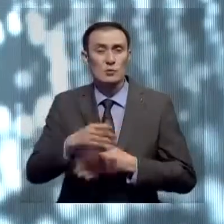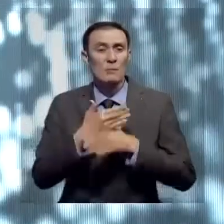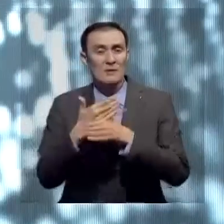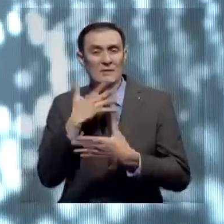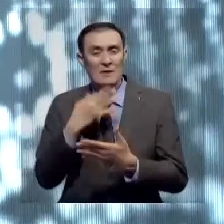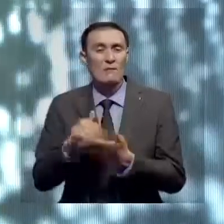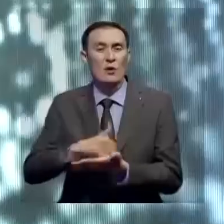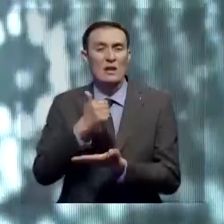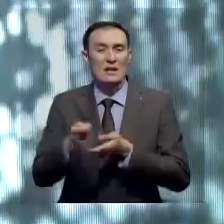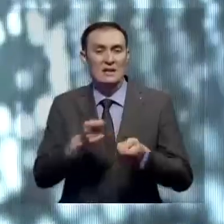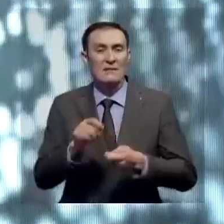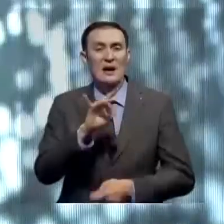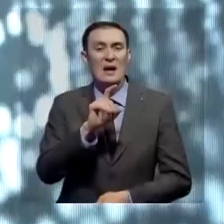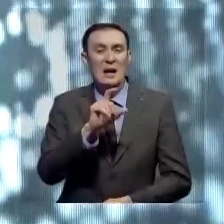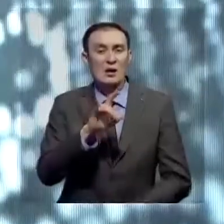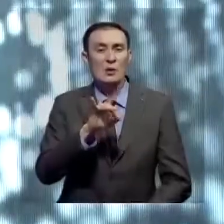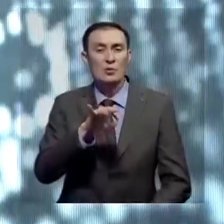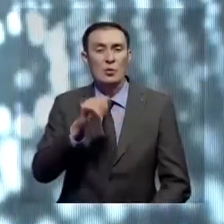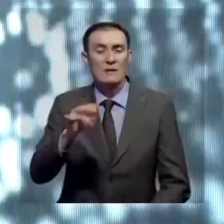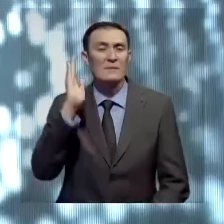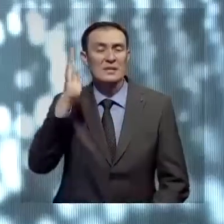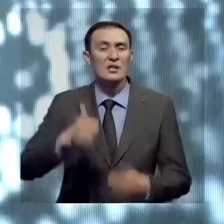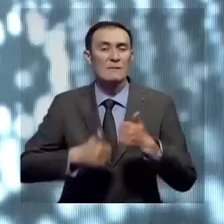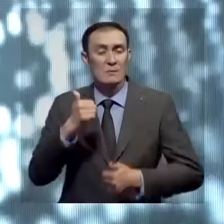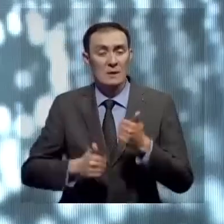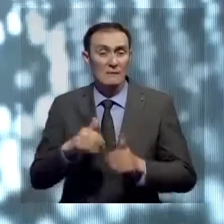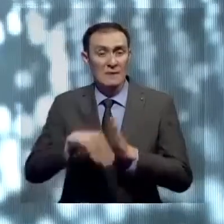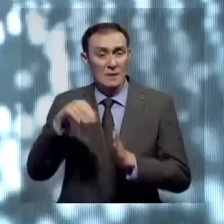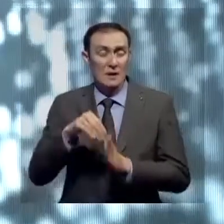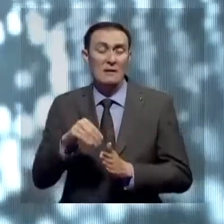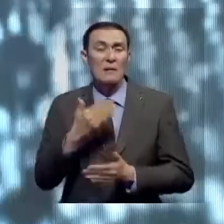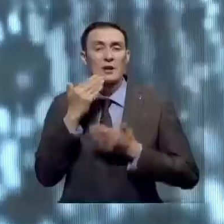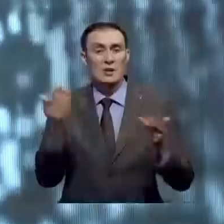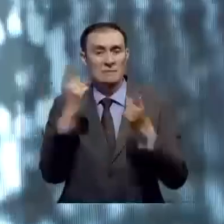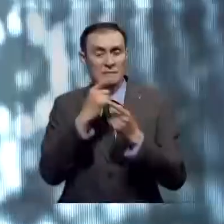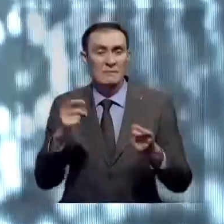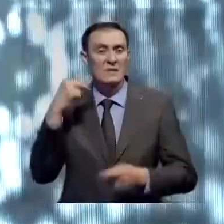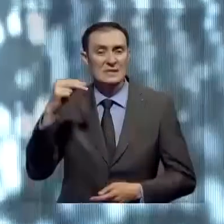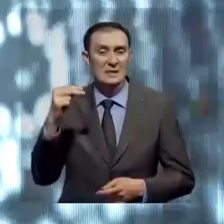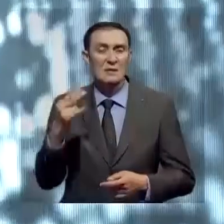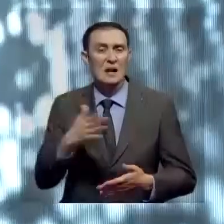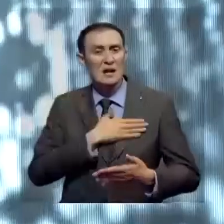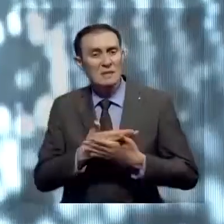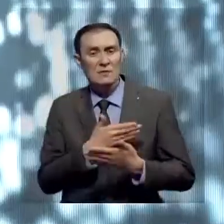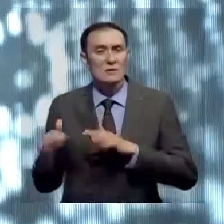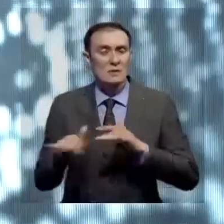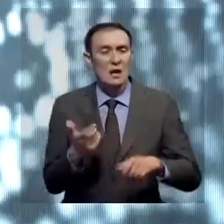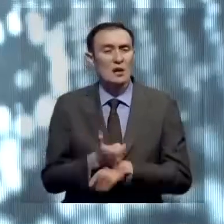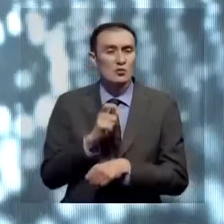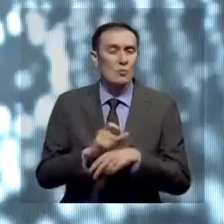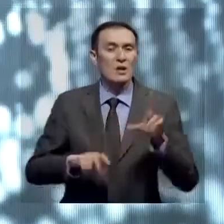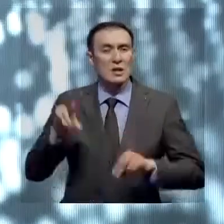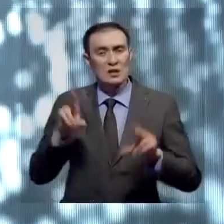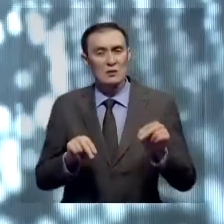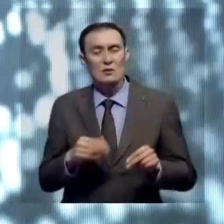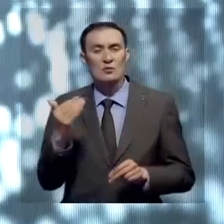поддержать своего лидера Реджепа Тайипа Эрдогана в предстоящей гонке. Обращаясь к сторонникам, президент призвал их к активности и выразил